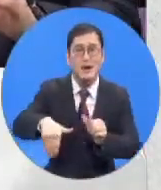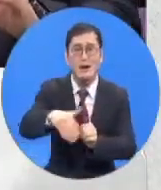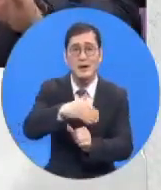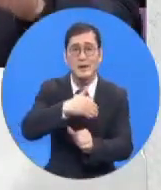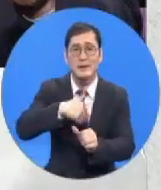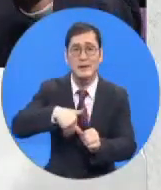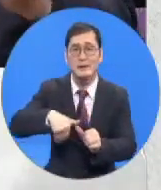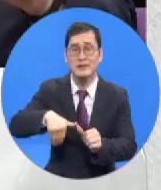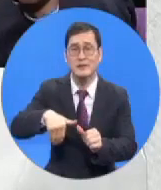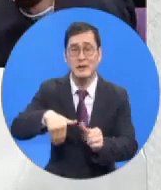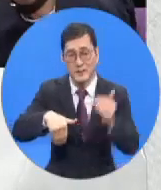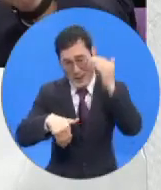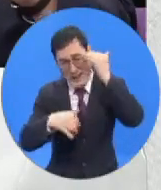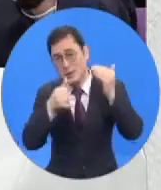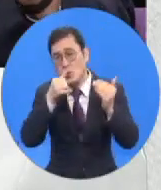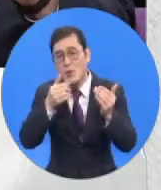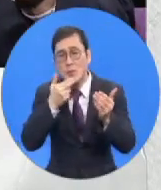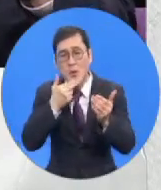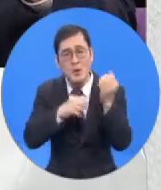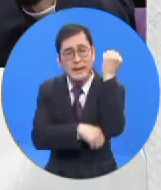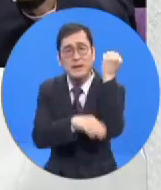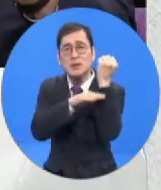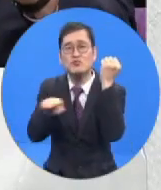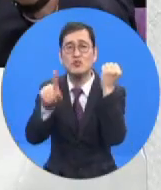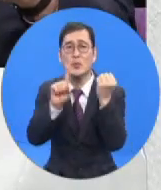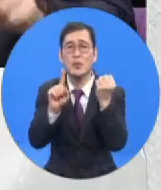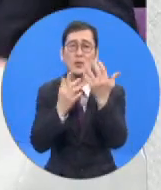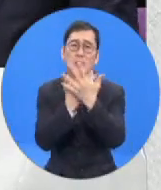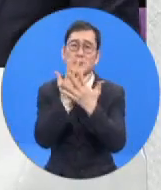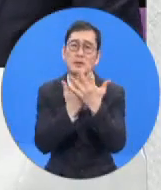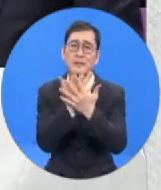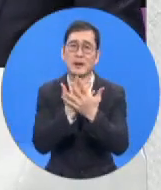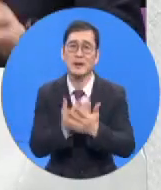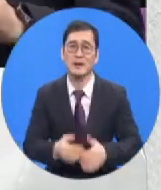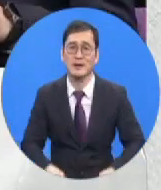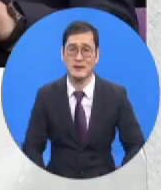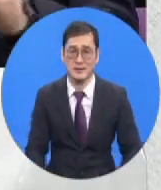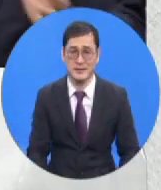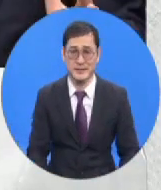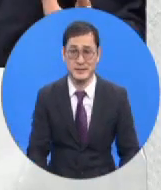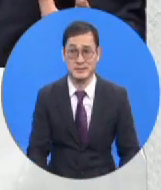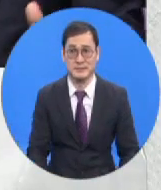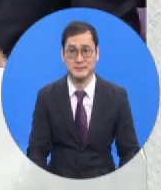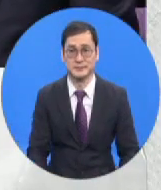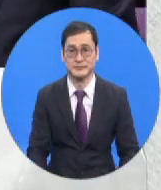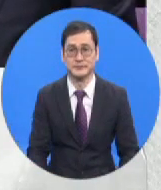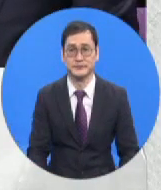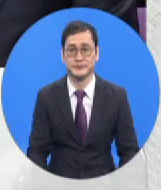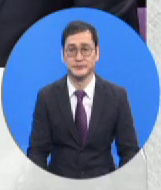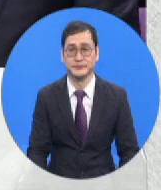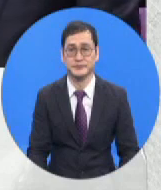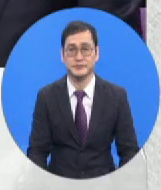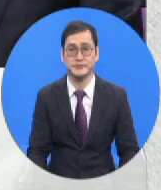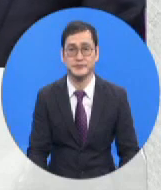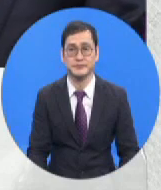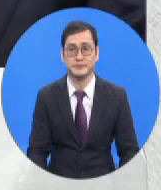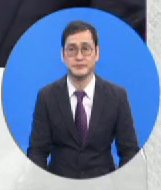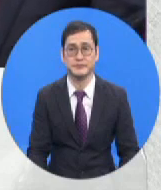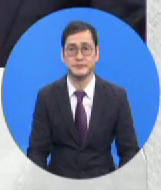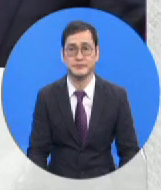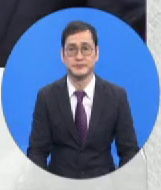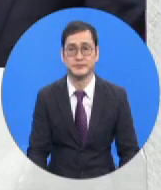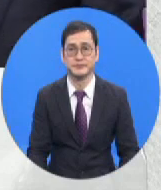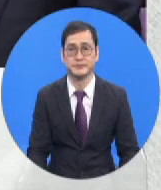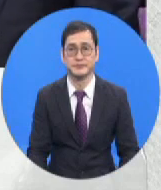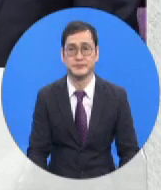방역 활동의 그 활동과 방법 이런 것들이 정해져 있는데 거기에도 그렇게는 돼 있어요. 전체적으로 어떤 방역